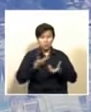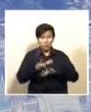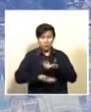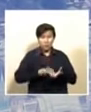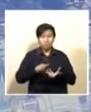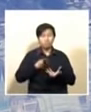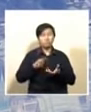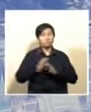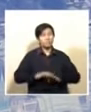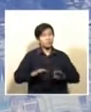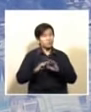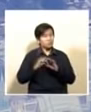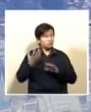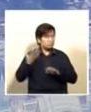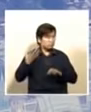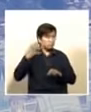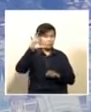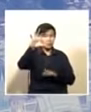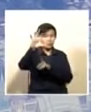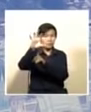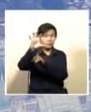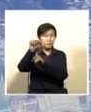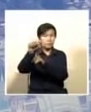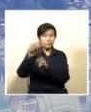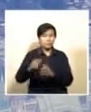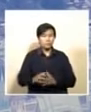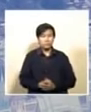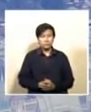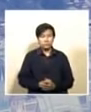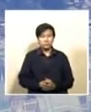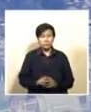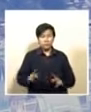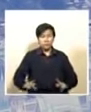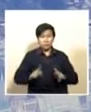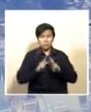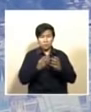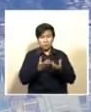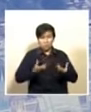ที่จำหน่ายให้กับพี่น้องประชาชน